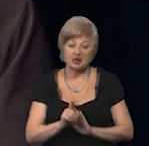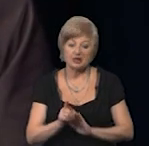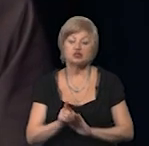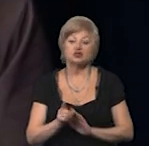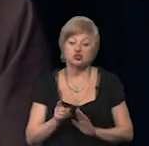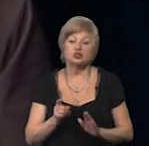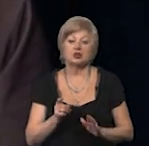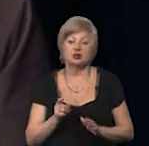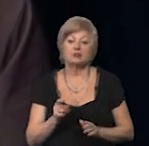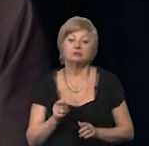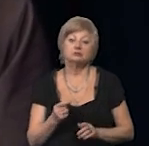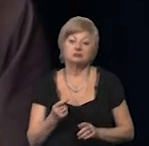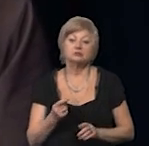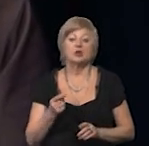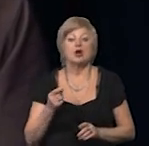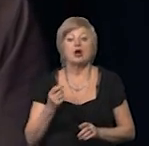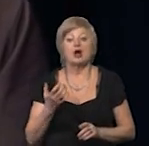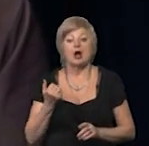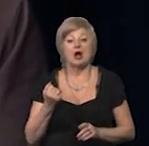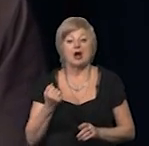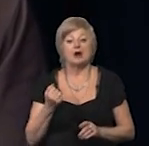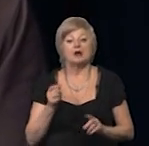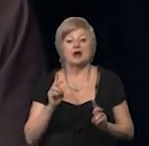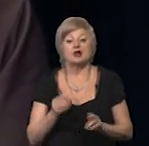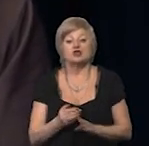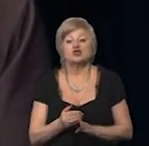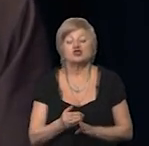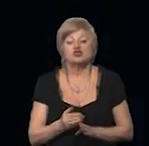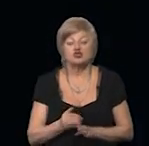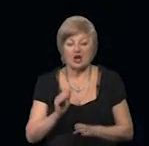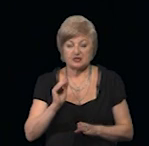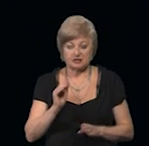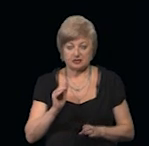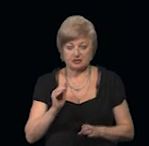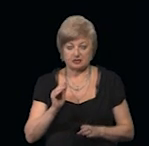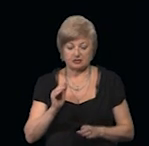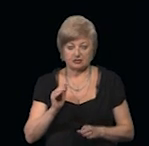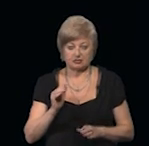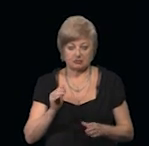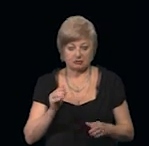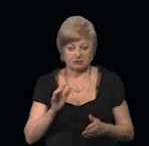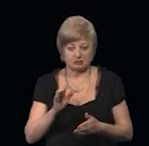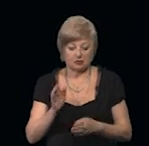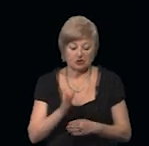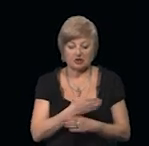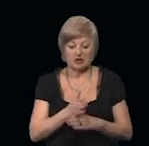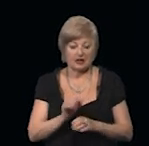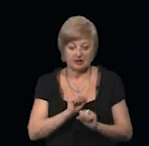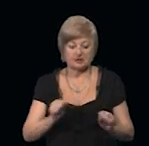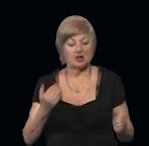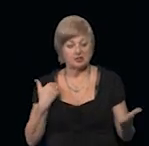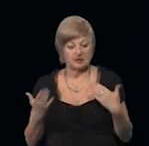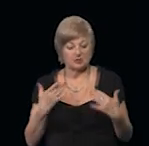традиційний тайдзі цюань. Да? Там цігун входить як частина практики. Не можна розділяти. Коли ти займаєшся